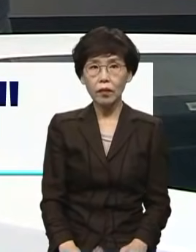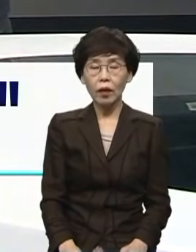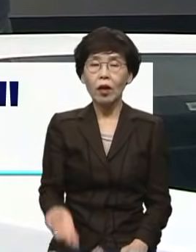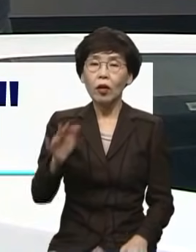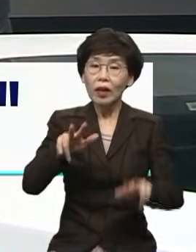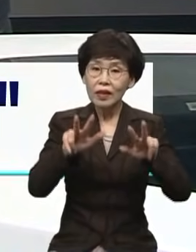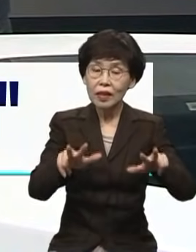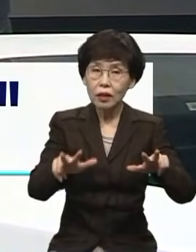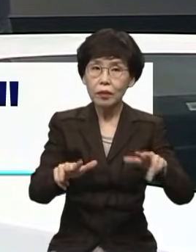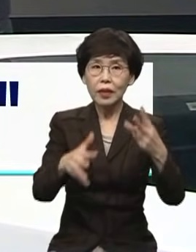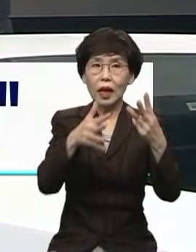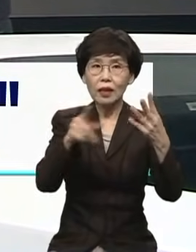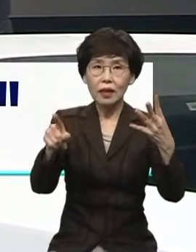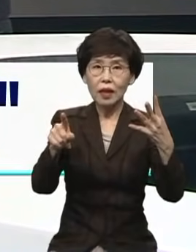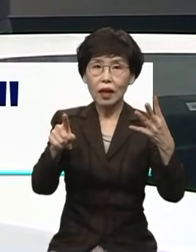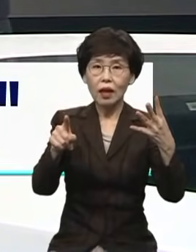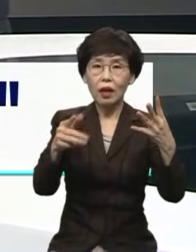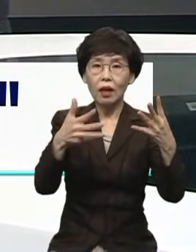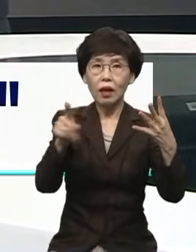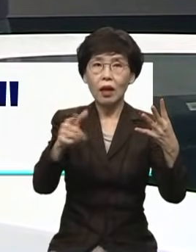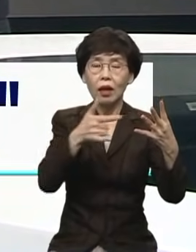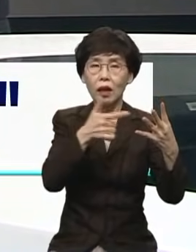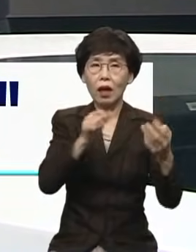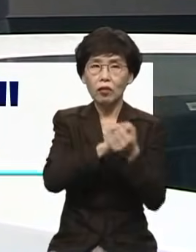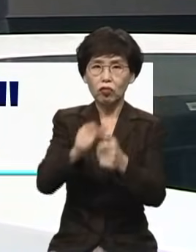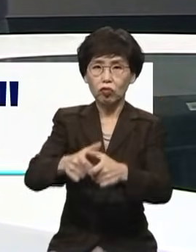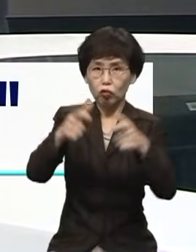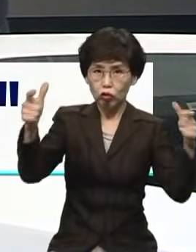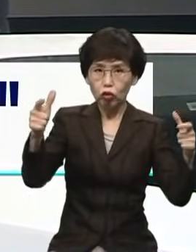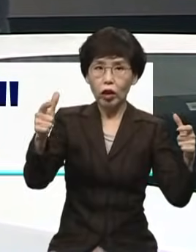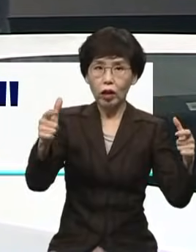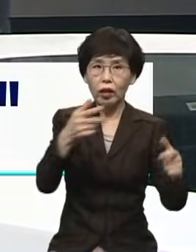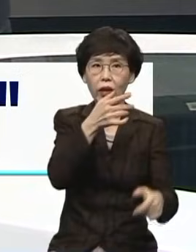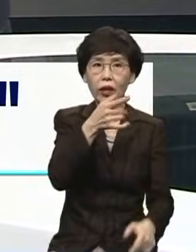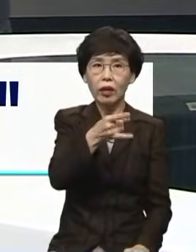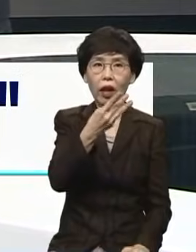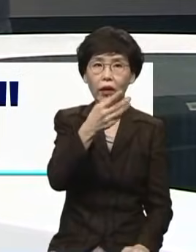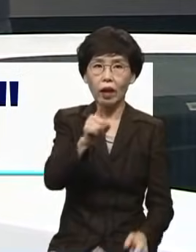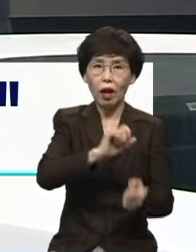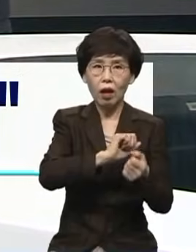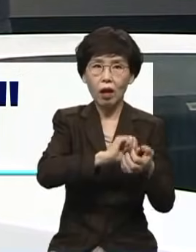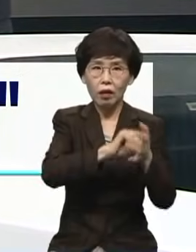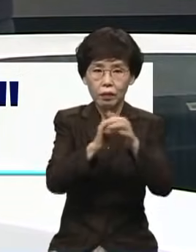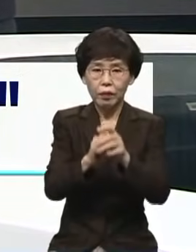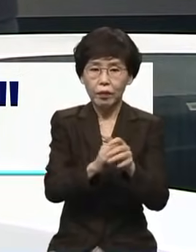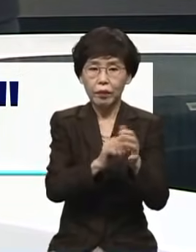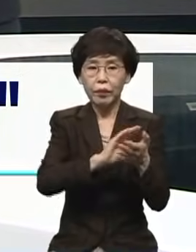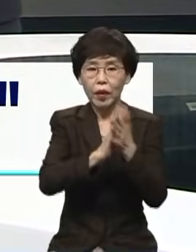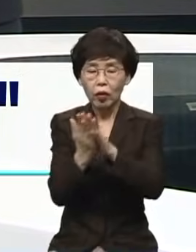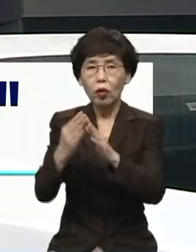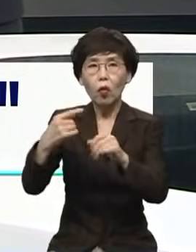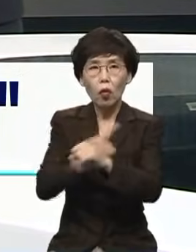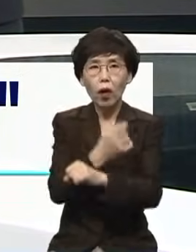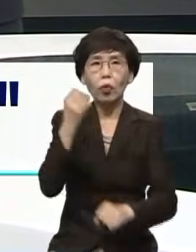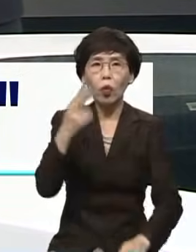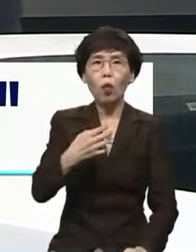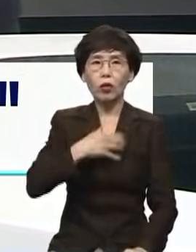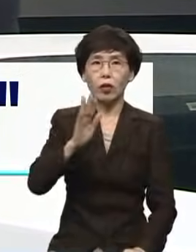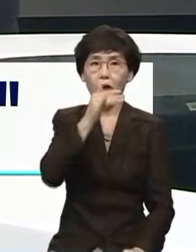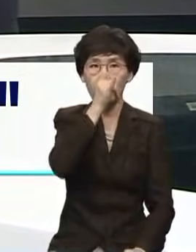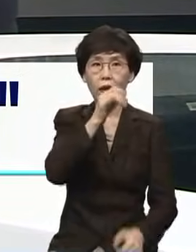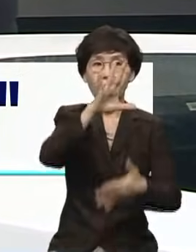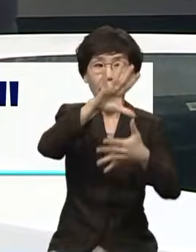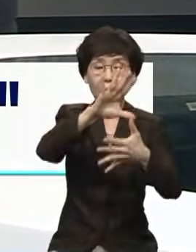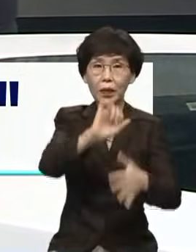그런데 지금의 4차 대유행 주범인 델타 변이 말고도 걱정스러운 변이가 또 있습니다 남미 발 뮤